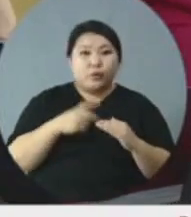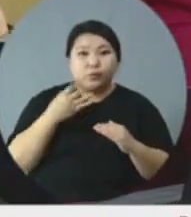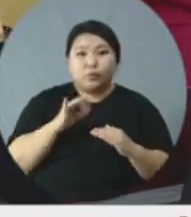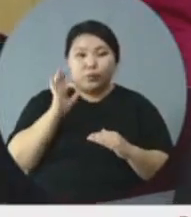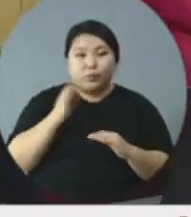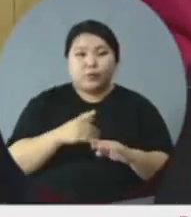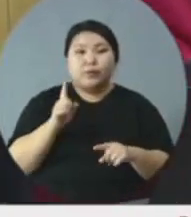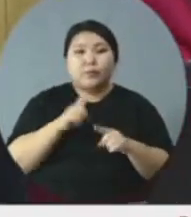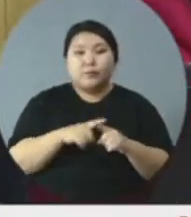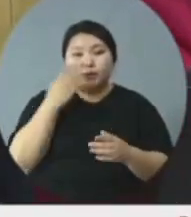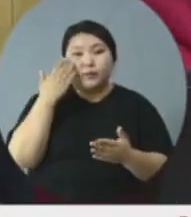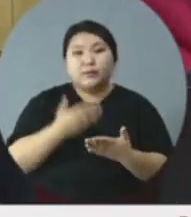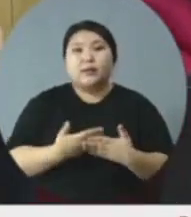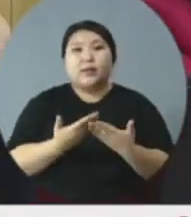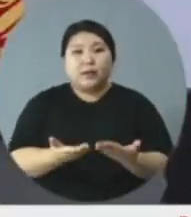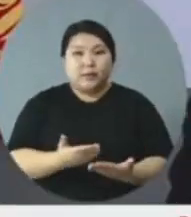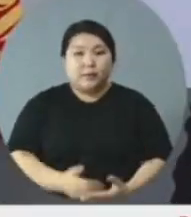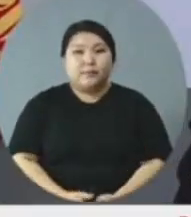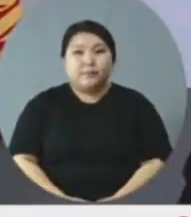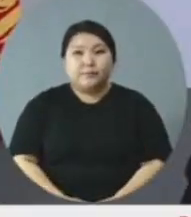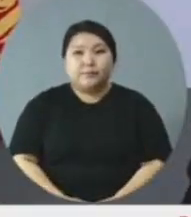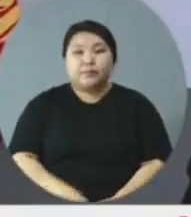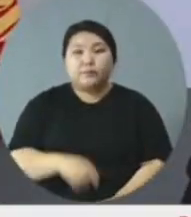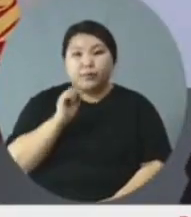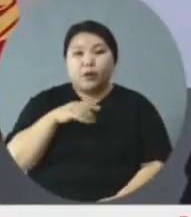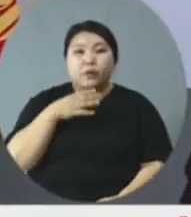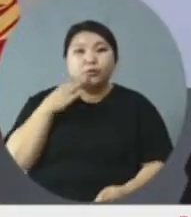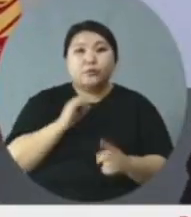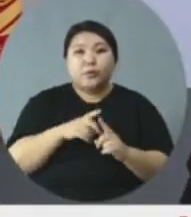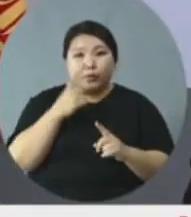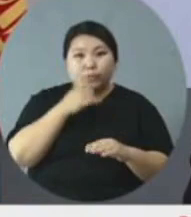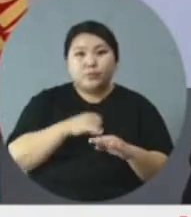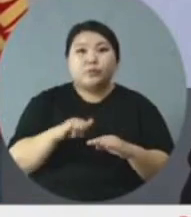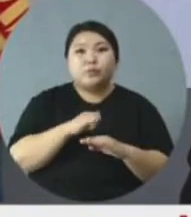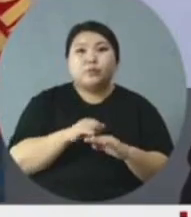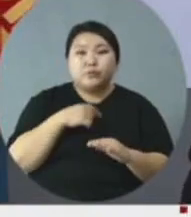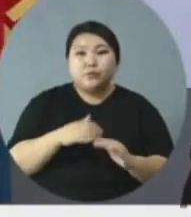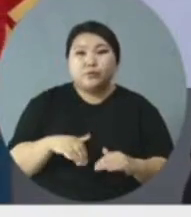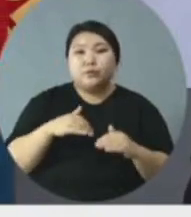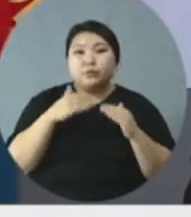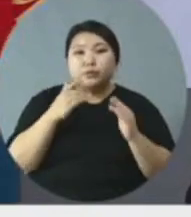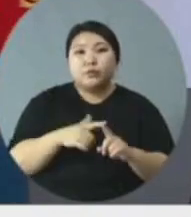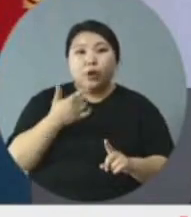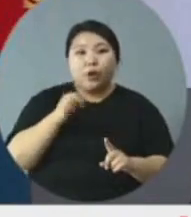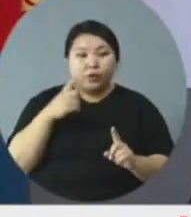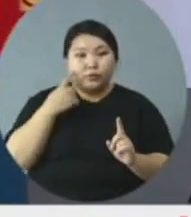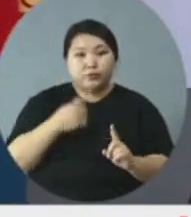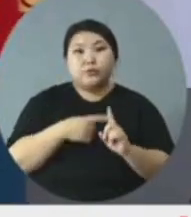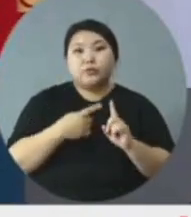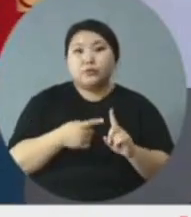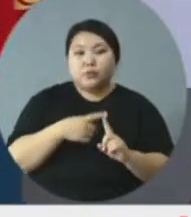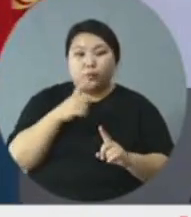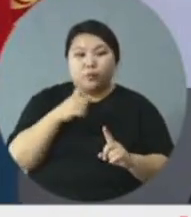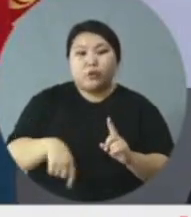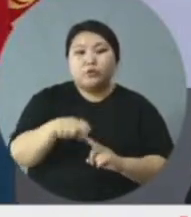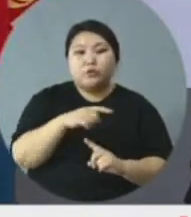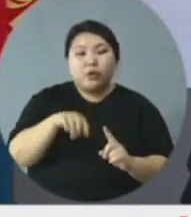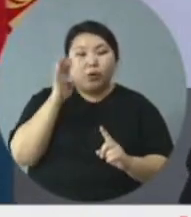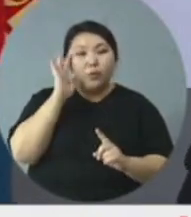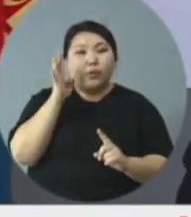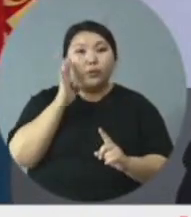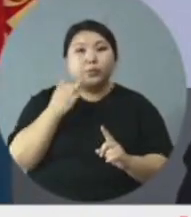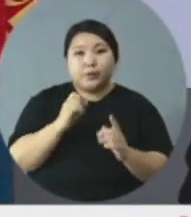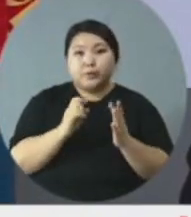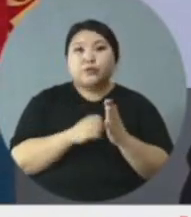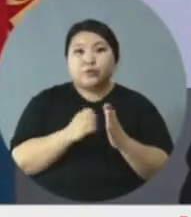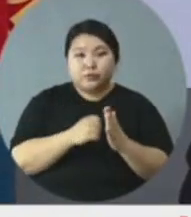хувиар нэмэгдүүлэх саналыг гаргалаа. Ер нь бол одоо Монгол улсын хөгжлийн гол одоо чиглэл ерөөсөө хүний төрсөн бодлого байх